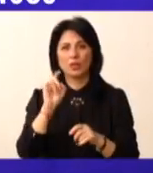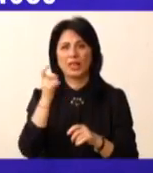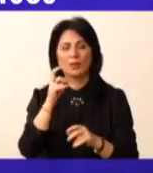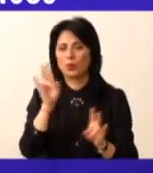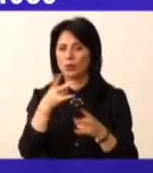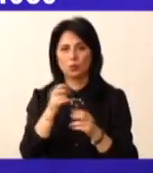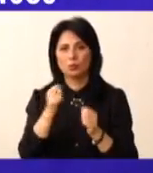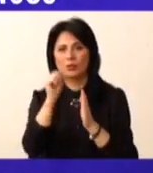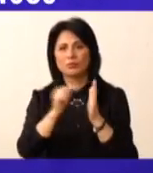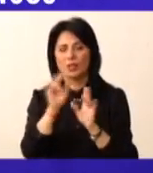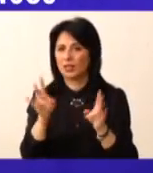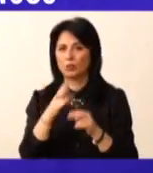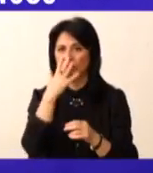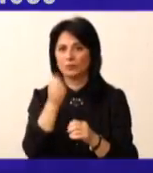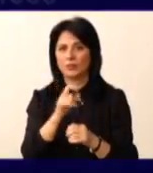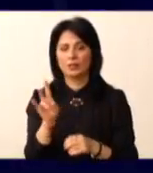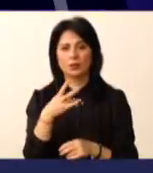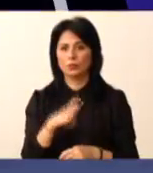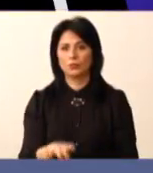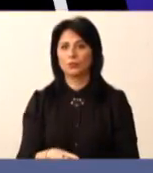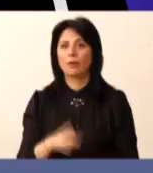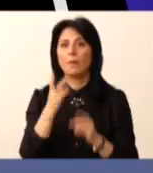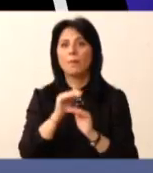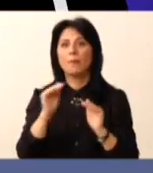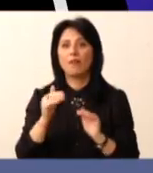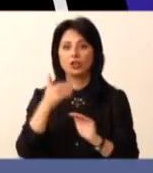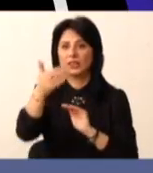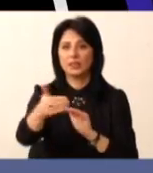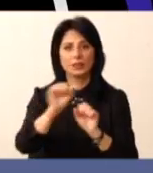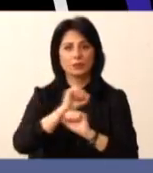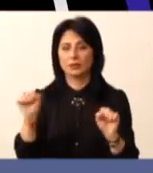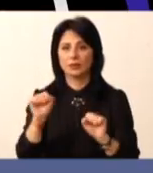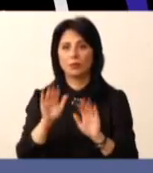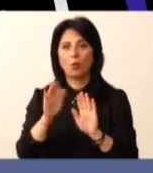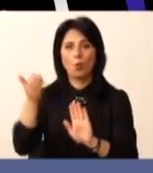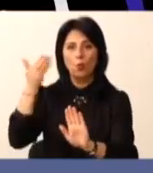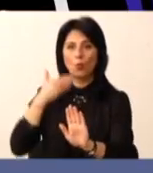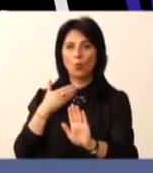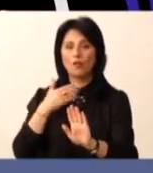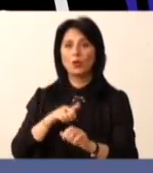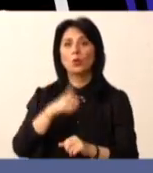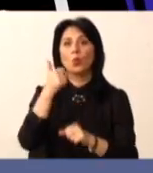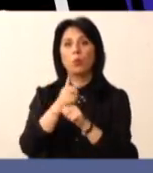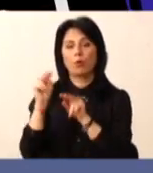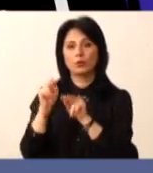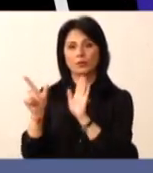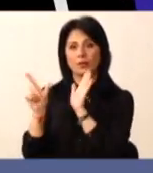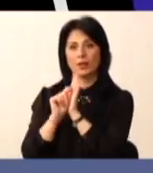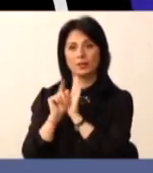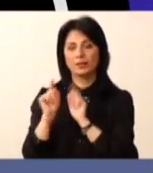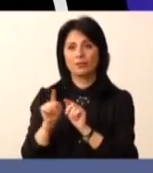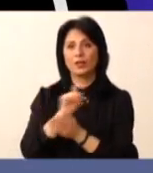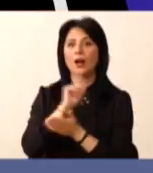ქიმიური შემადგენლობის ჰიგიენური საშუალებები. ბავშვები წინ არ დასვათ. მხოლოდ უკან, უფროსის მეთვალყურეობის ქვეშ